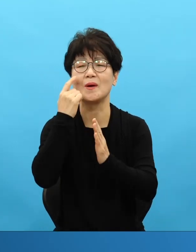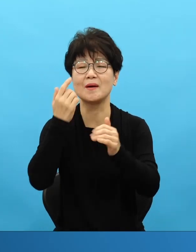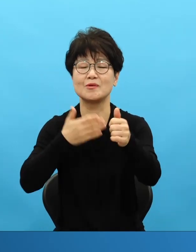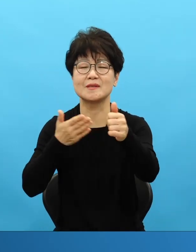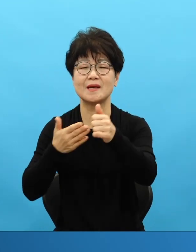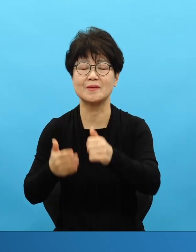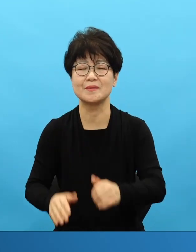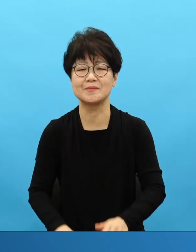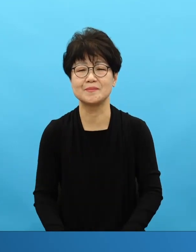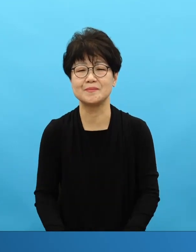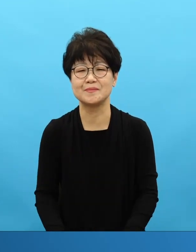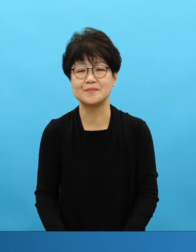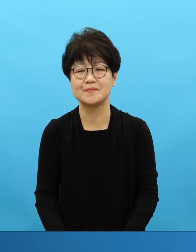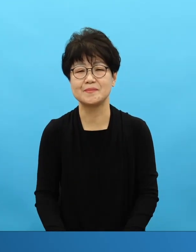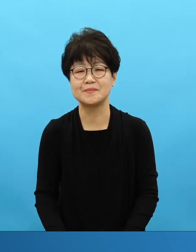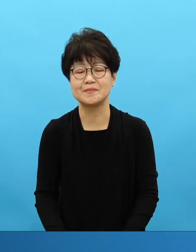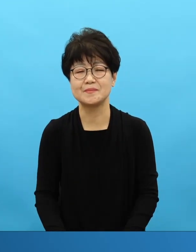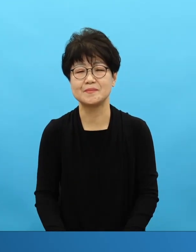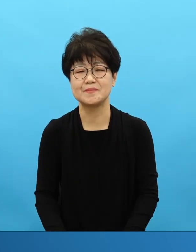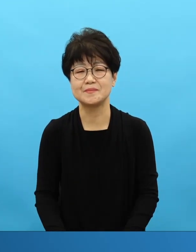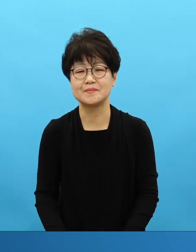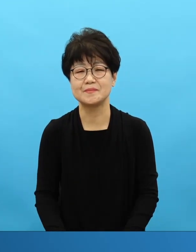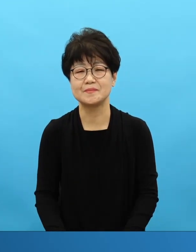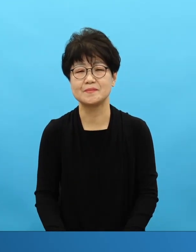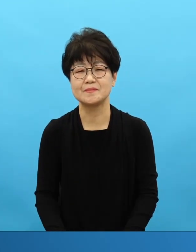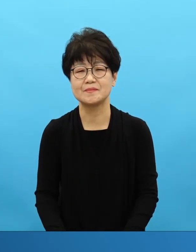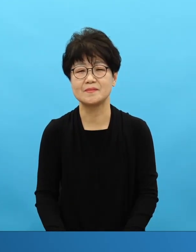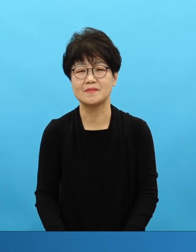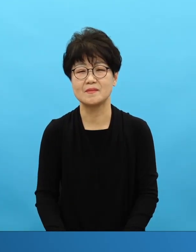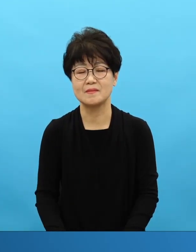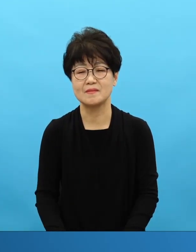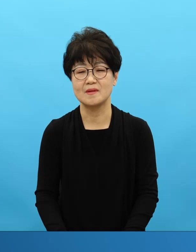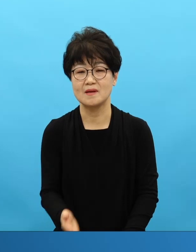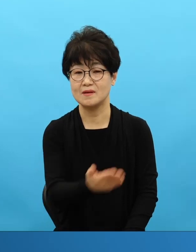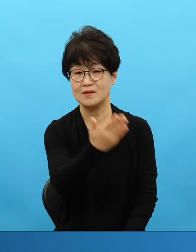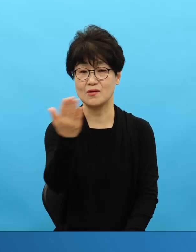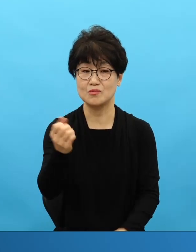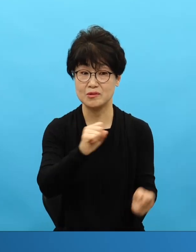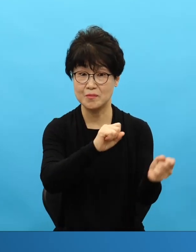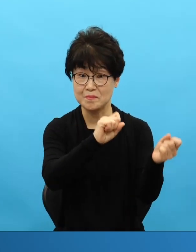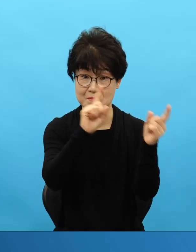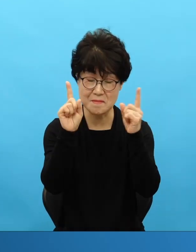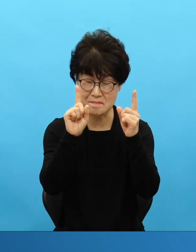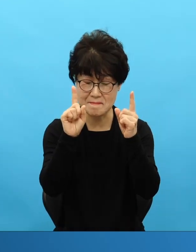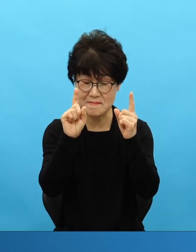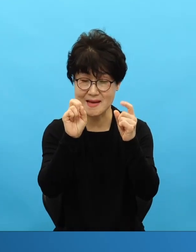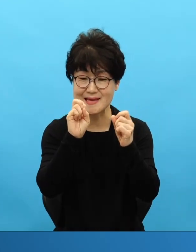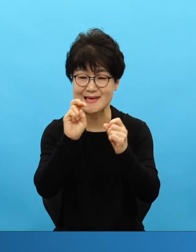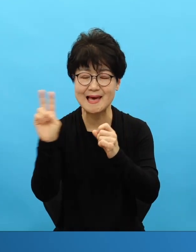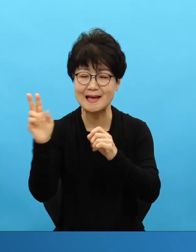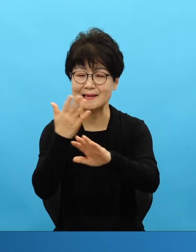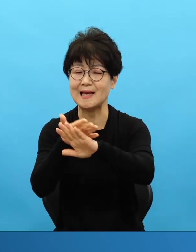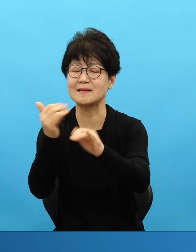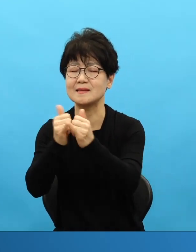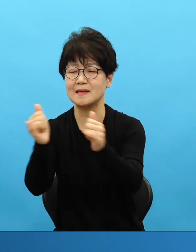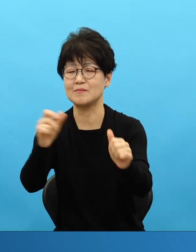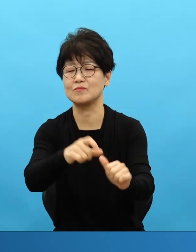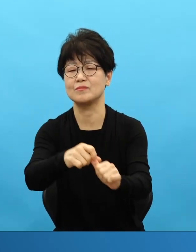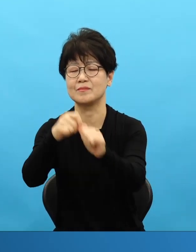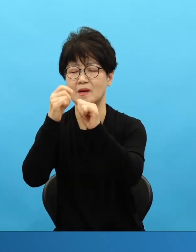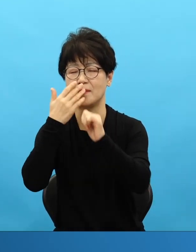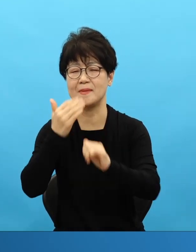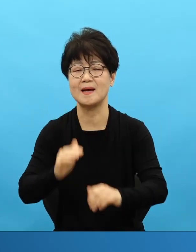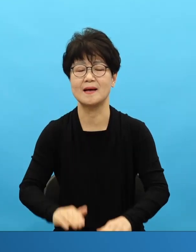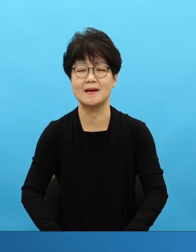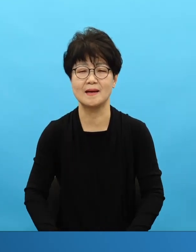situations, but don't be deceived. You must pray. 여러분이 살아야 다른 사람 살릴 수 있습니다. You must live to save others. 예,